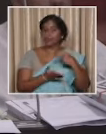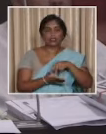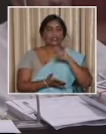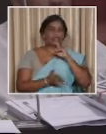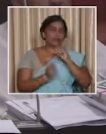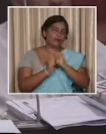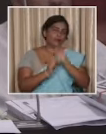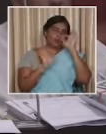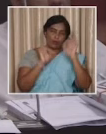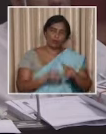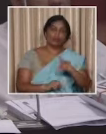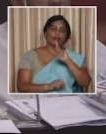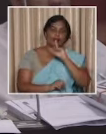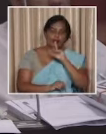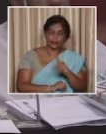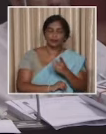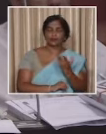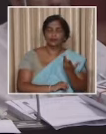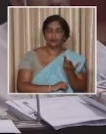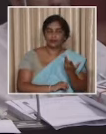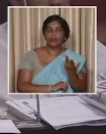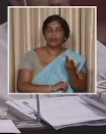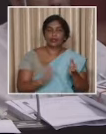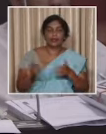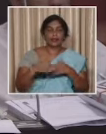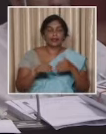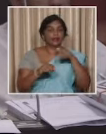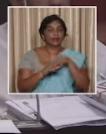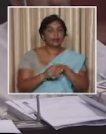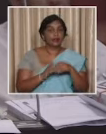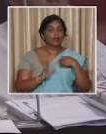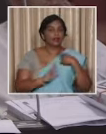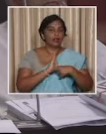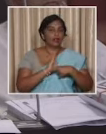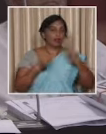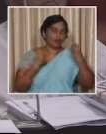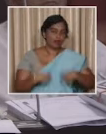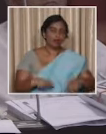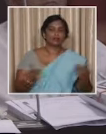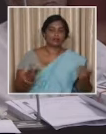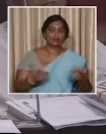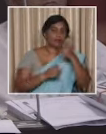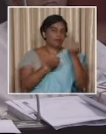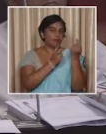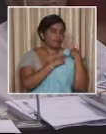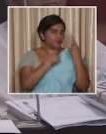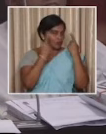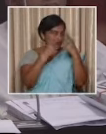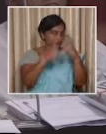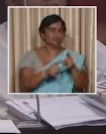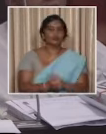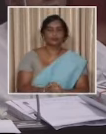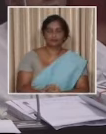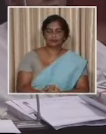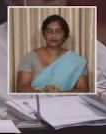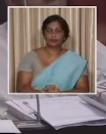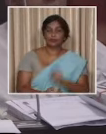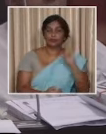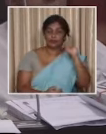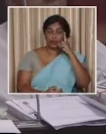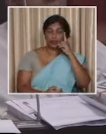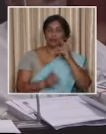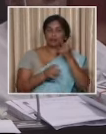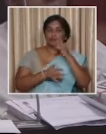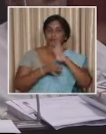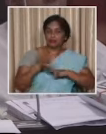මේක කරන්න එපා කියලා කැබිනට් එකේ අපේ රට බාගොල්ලොත් දෙන්නේ නැහැ. ඕගොල්ලොත් වග කියන්න ඕන. පළවෙනි බජට්